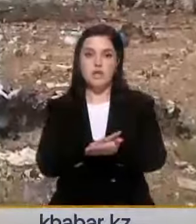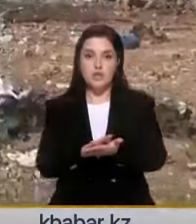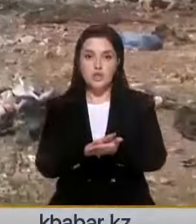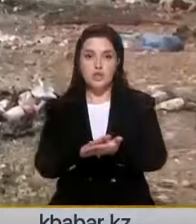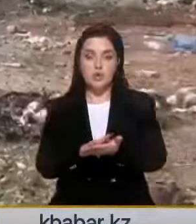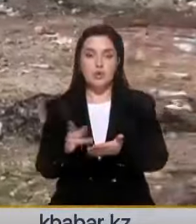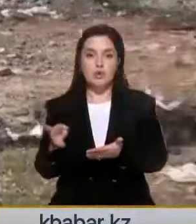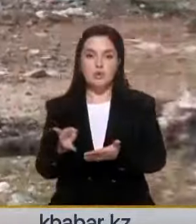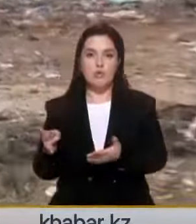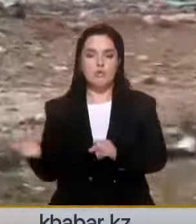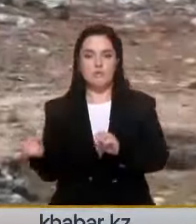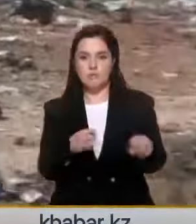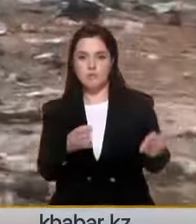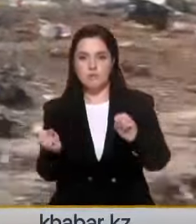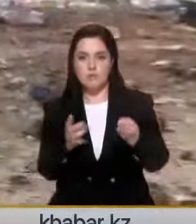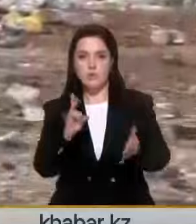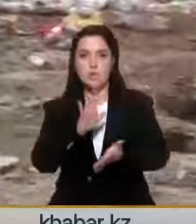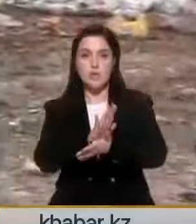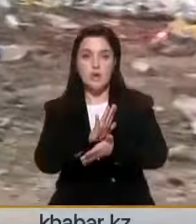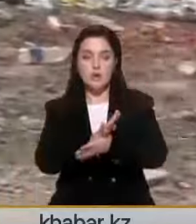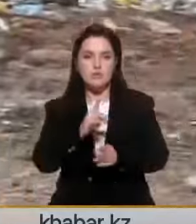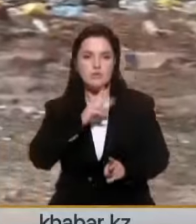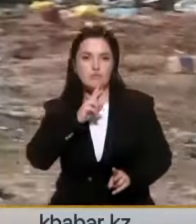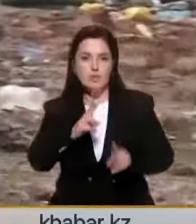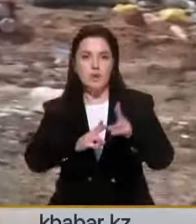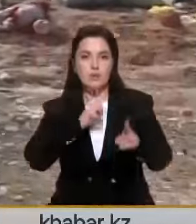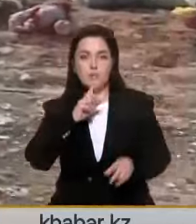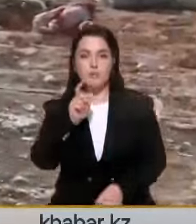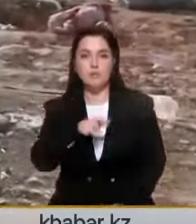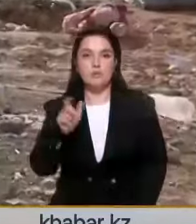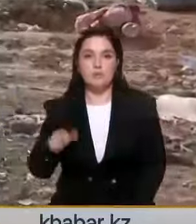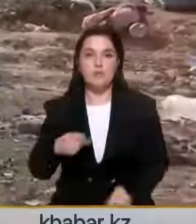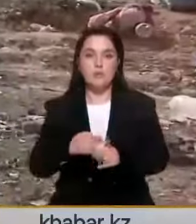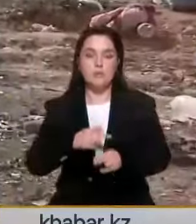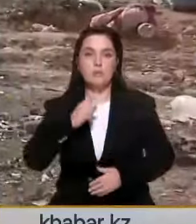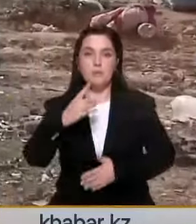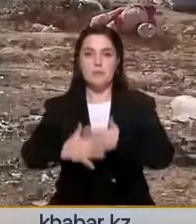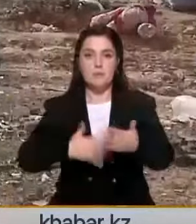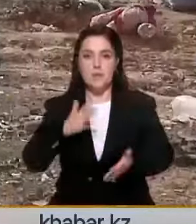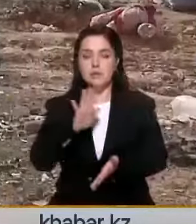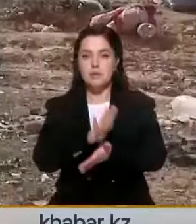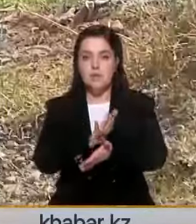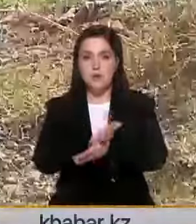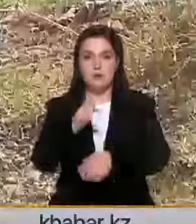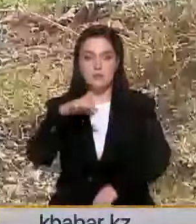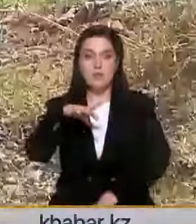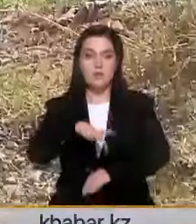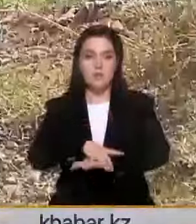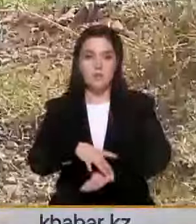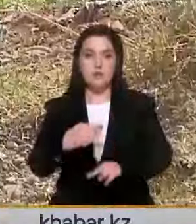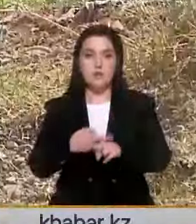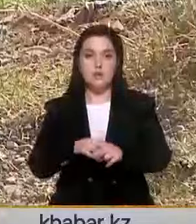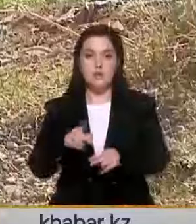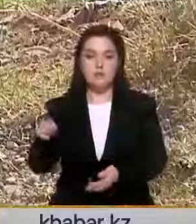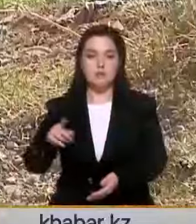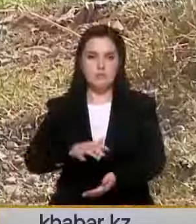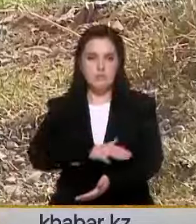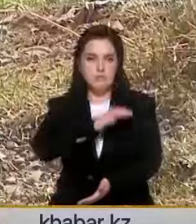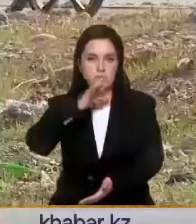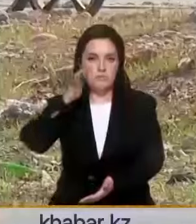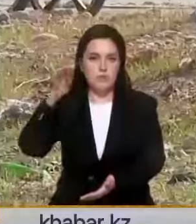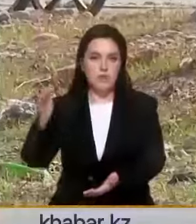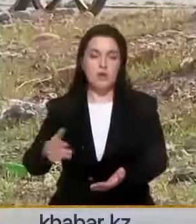обеспечивать своевременный вывоз отходов после многочисленных жалоб жителей города на беспорядок и загрязнение Выяснилось что на подведомственных